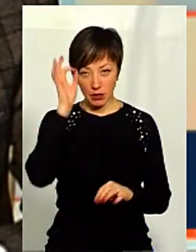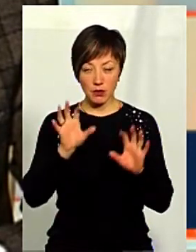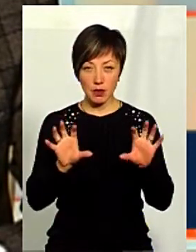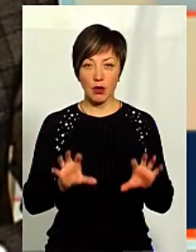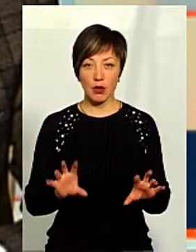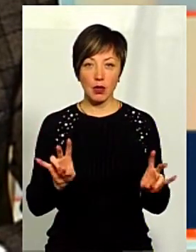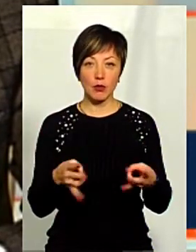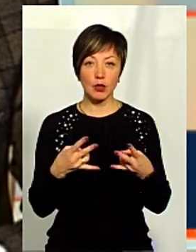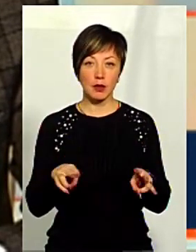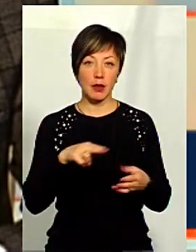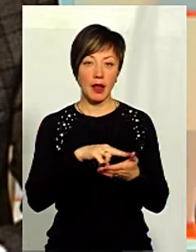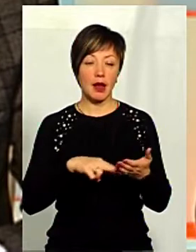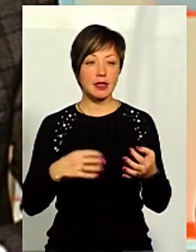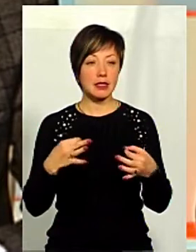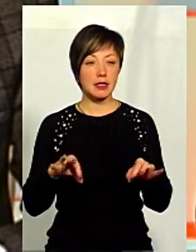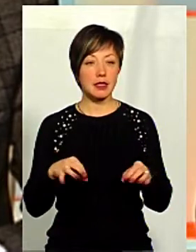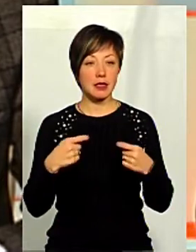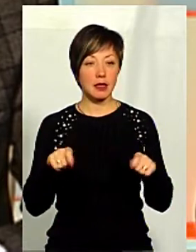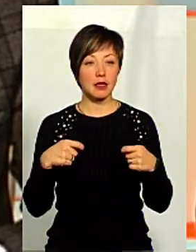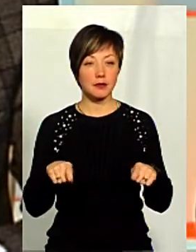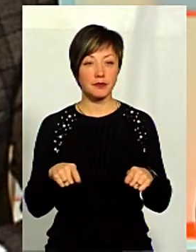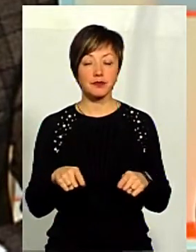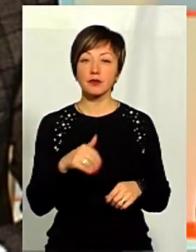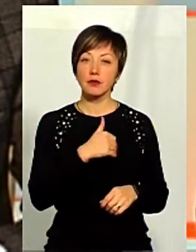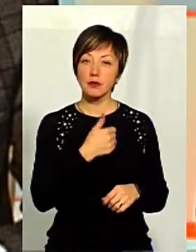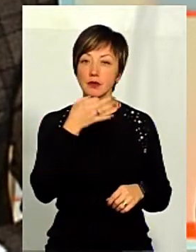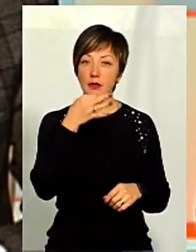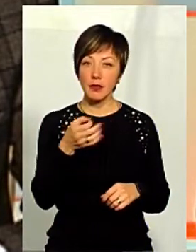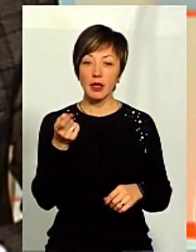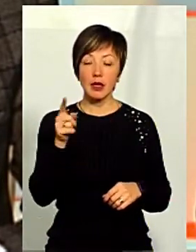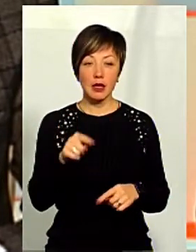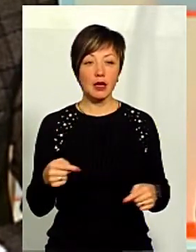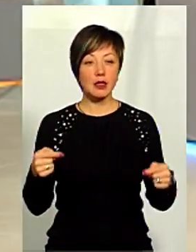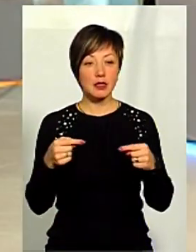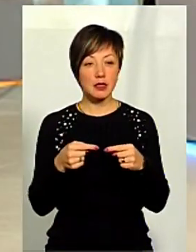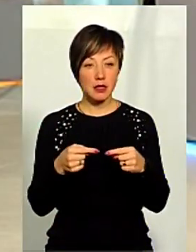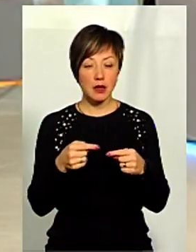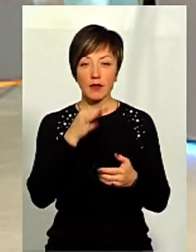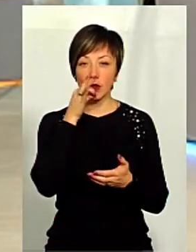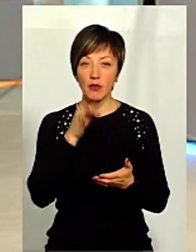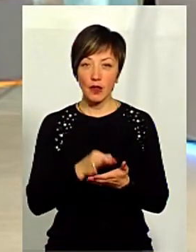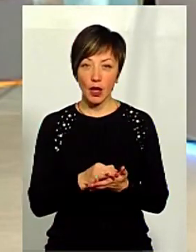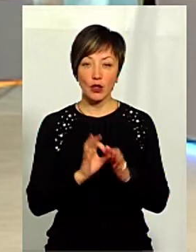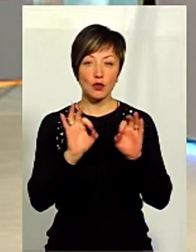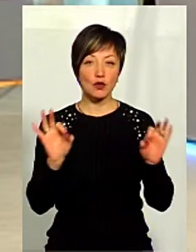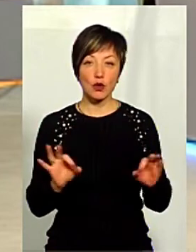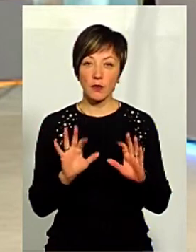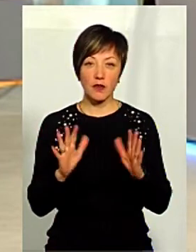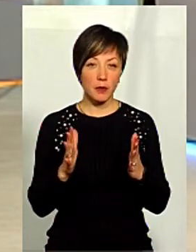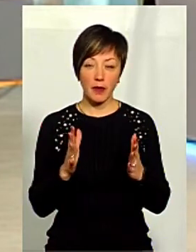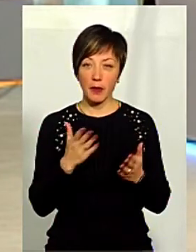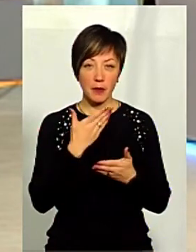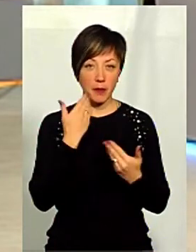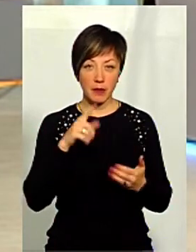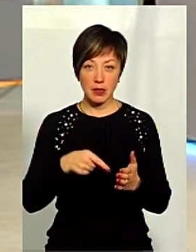закон, не потрібна ліцензія на реалізацію. Але я хотів би сказати, що якраз дійсно відповідальність в жодному випадку не